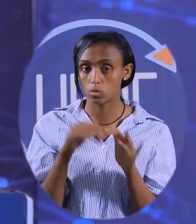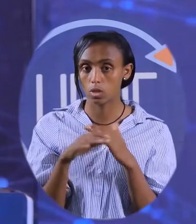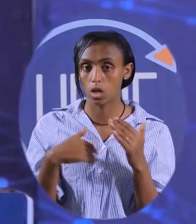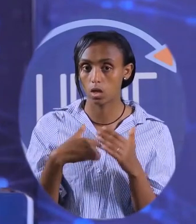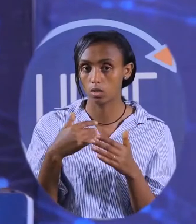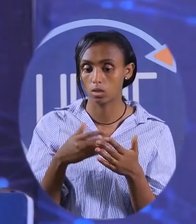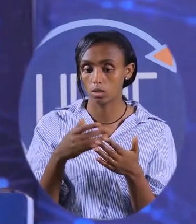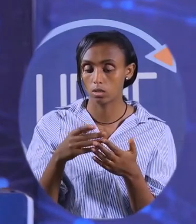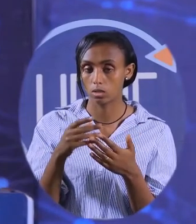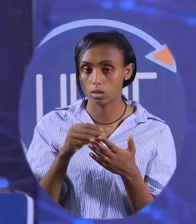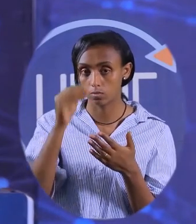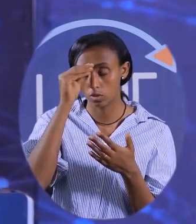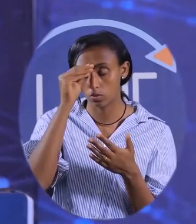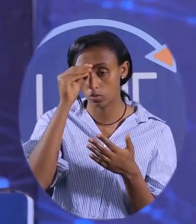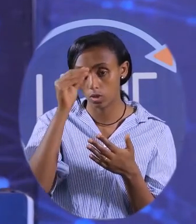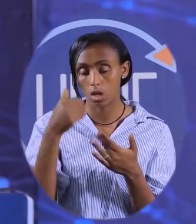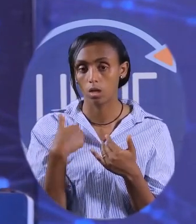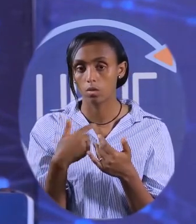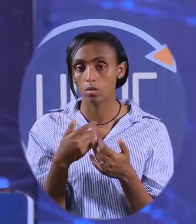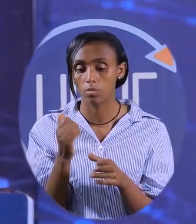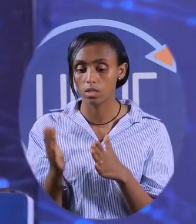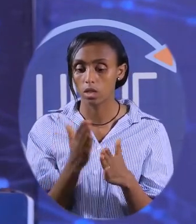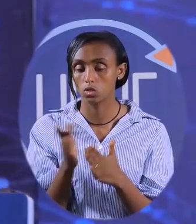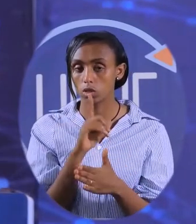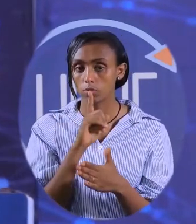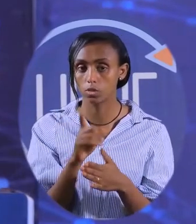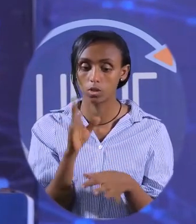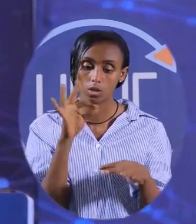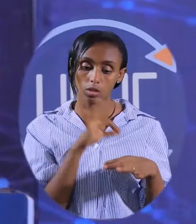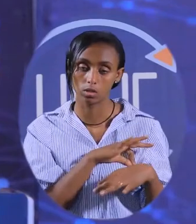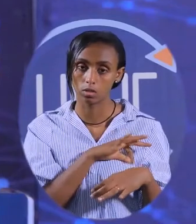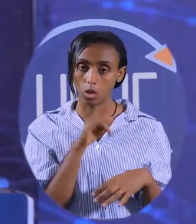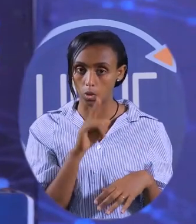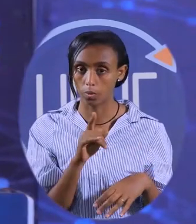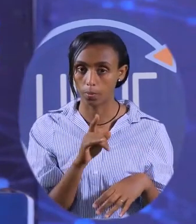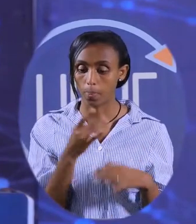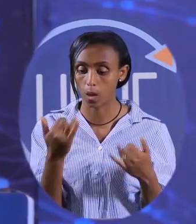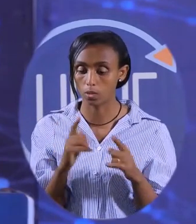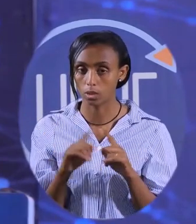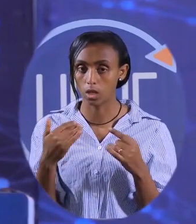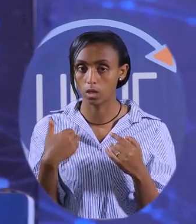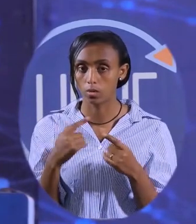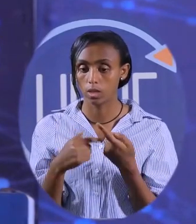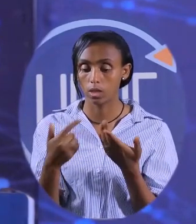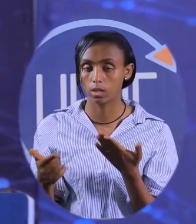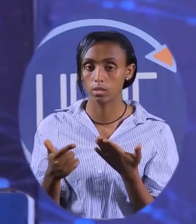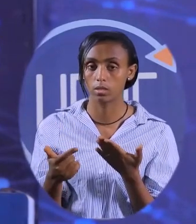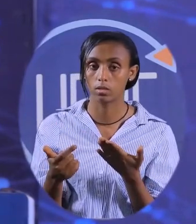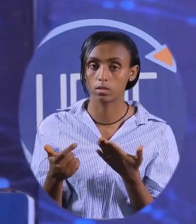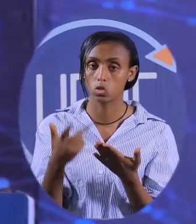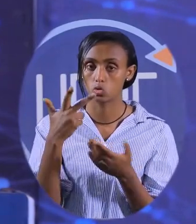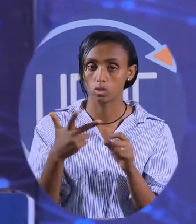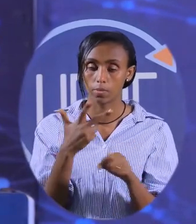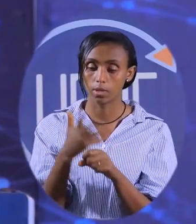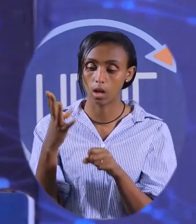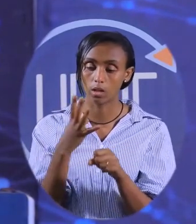ካሪኩለሙን ታውቁታላችሁ። የተማርነው ካሪኩለም በብዛት የሚያዘጋጀን ለምንድን ነው? ለኢምፕሎይመንት ማርኬት ነው። አሁን ግን የኒውትሪሽን ካሪኩለም ለምሳሌ ከሶስት